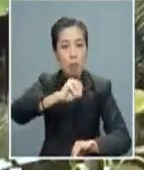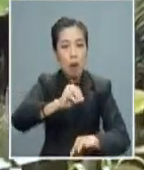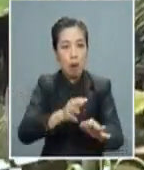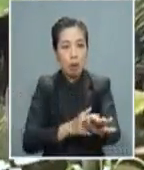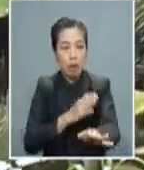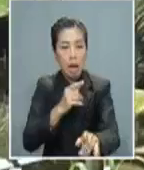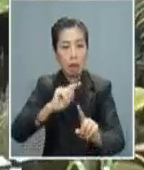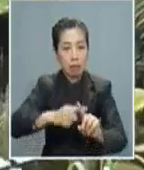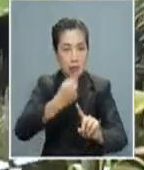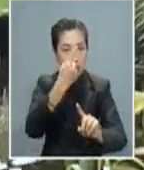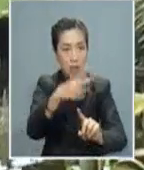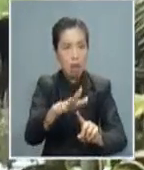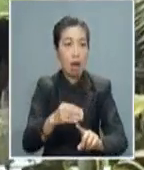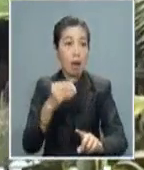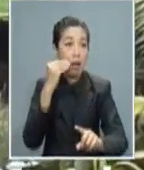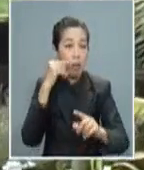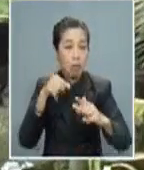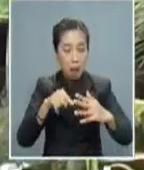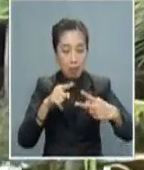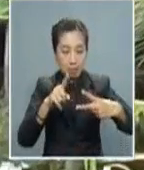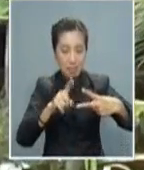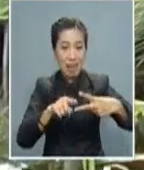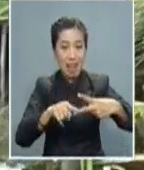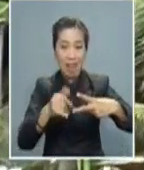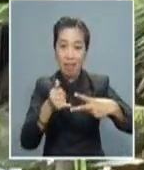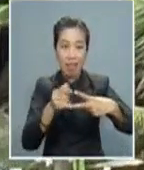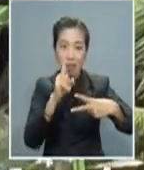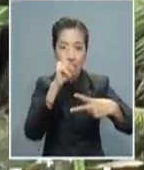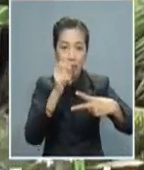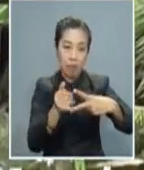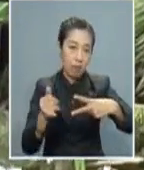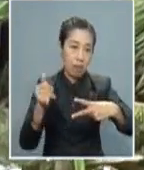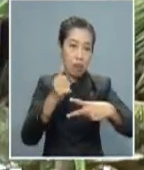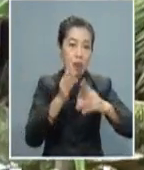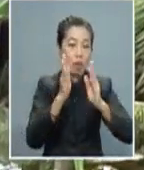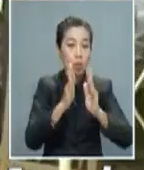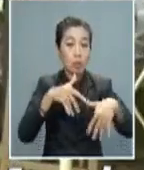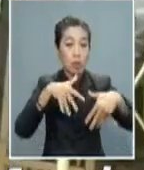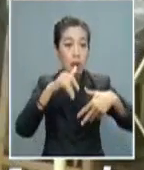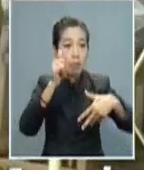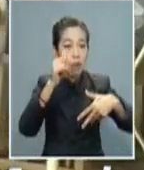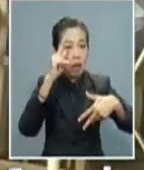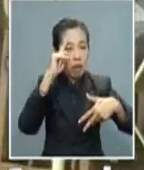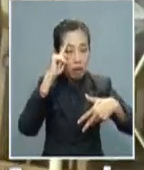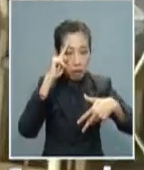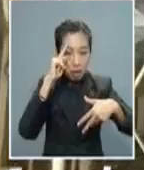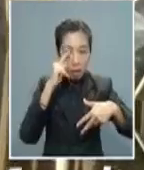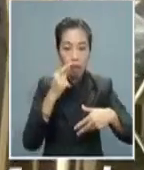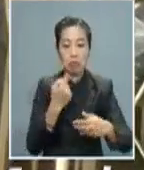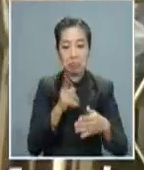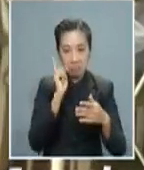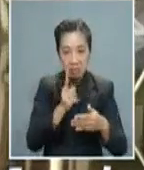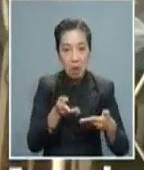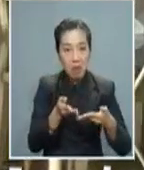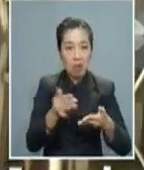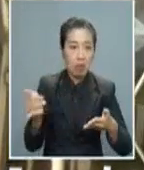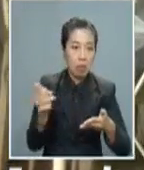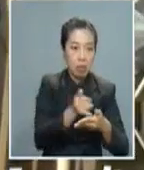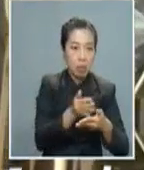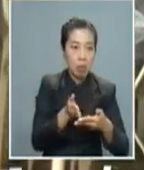าวบ้านก็ไม่สามารถอาศัยอยู่ในชั้น1ของตัวบ้านได้นะคะบางรายถึงขั้นที่ว่าต้องใช้เรือเป็นยานพาหนะในการเ